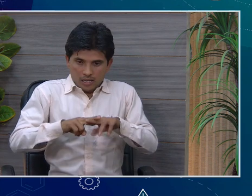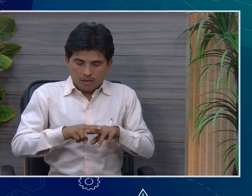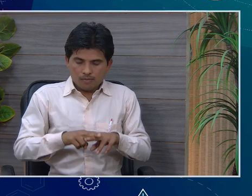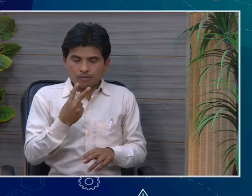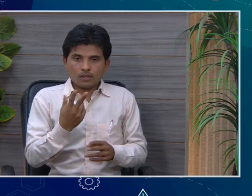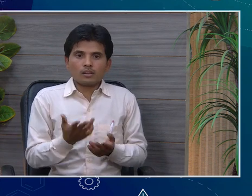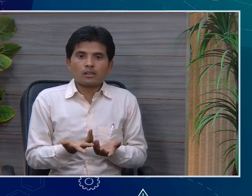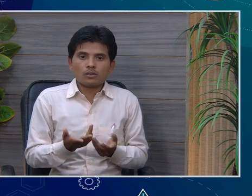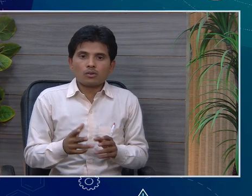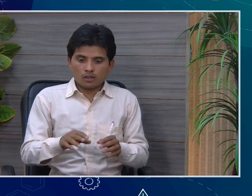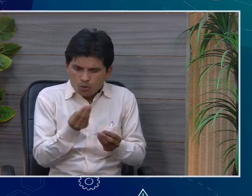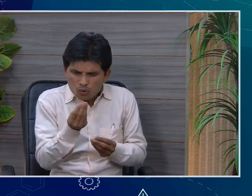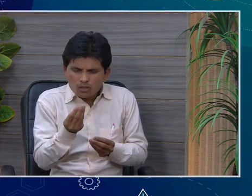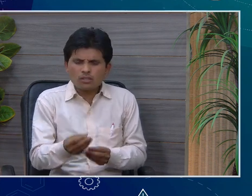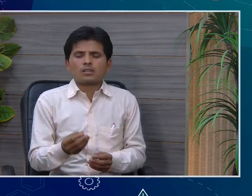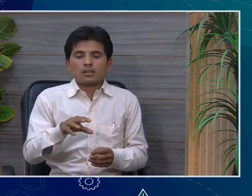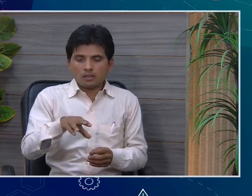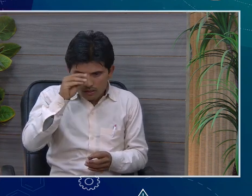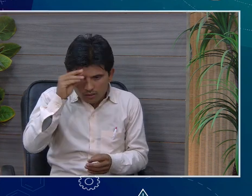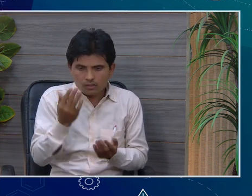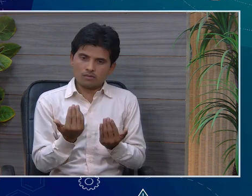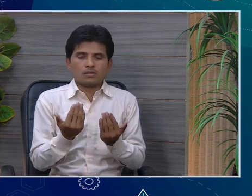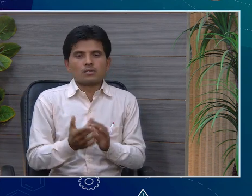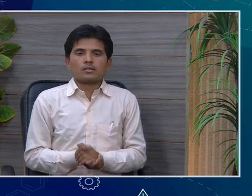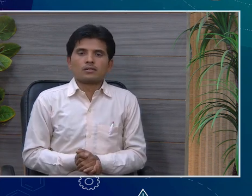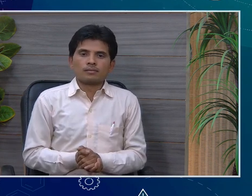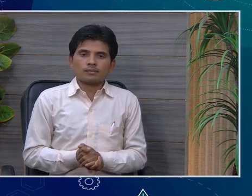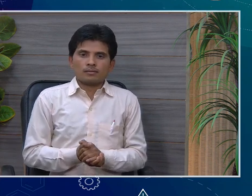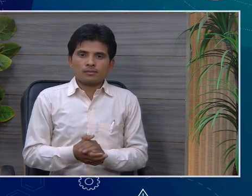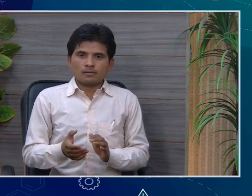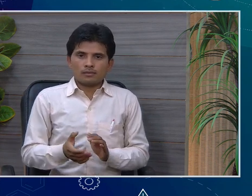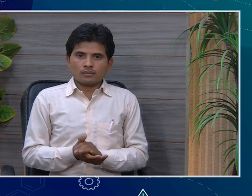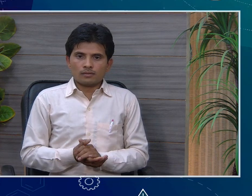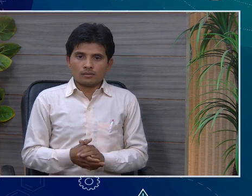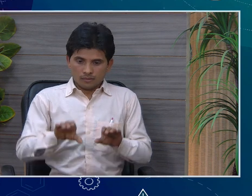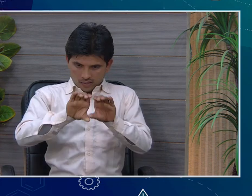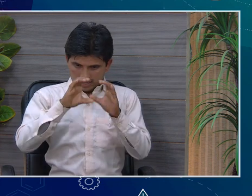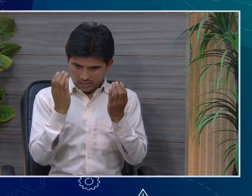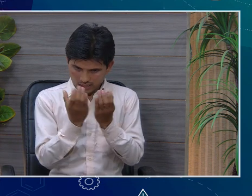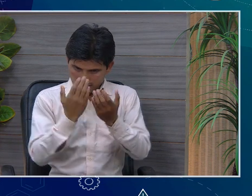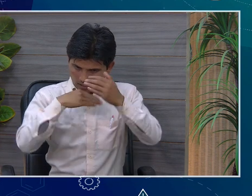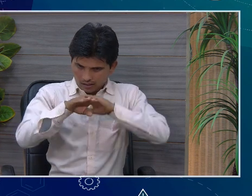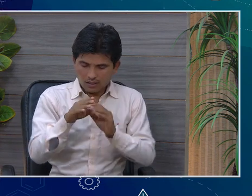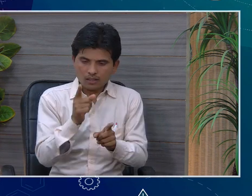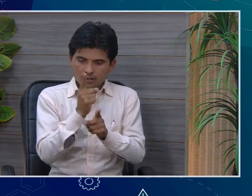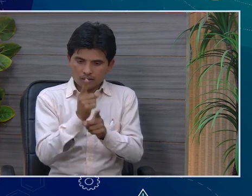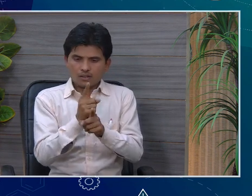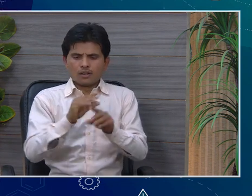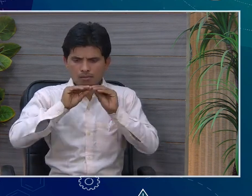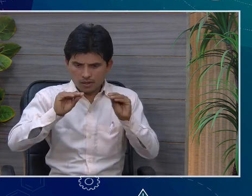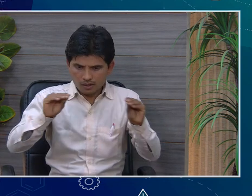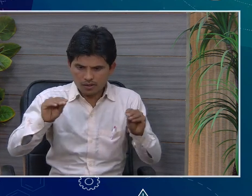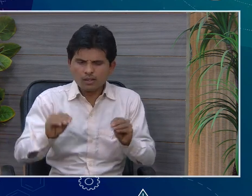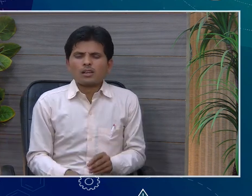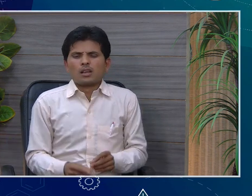तो यह छोटे से नोटिफिकेशन है जो कि बच्चों को खेल कैन प्रिंट करेगा और इसी को अगर क्लास का मैथ टीचर मोचन पढ़ाने के लिए या